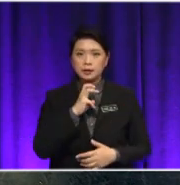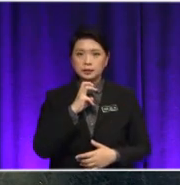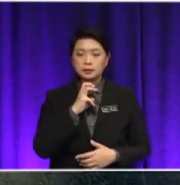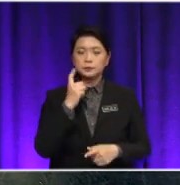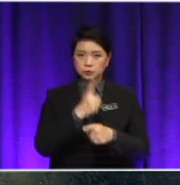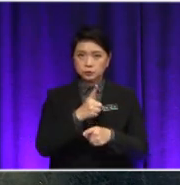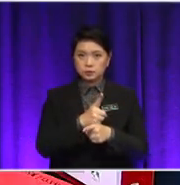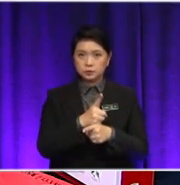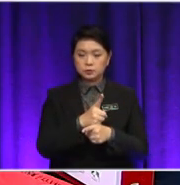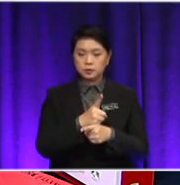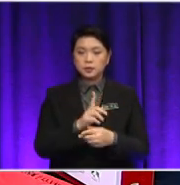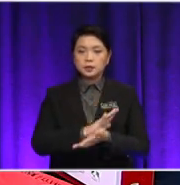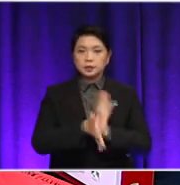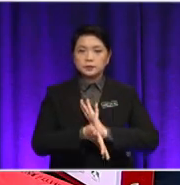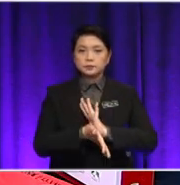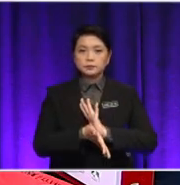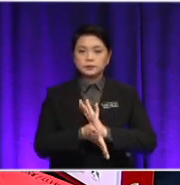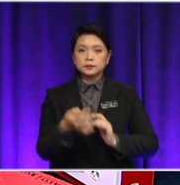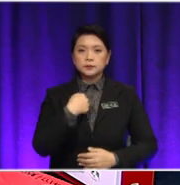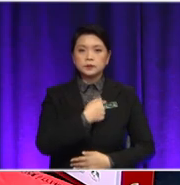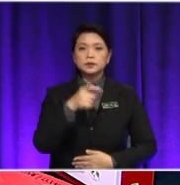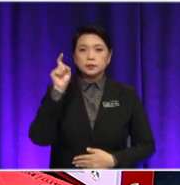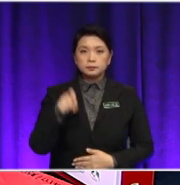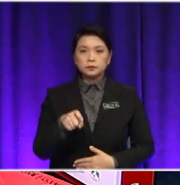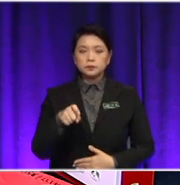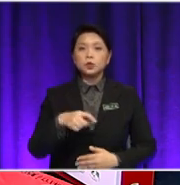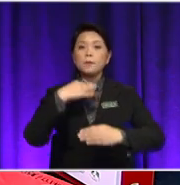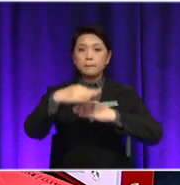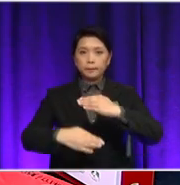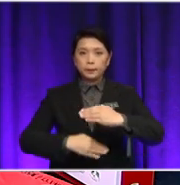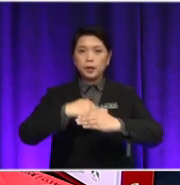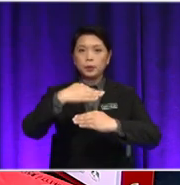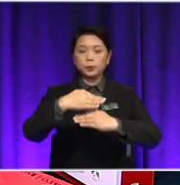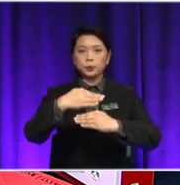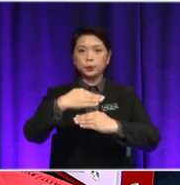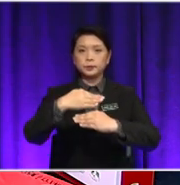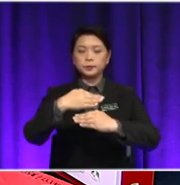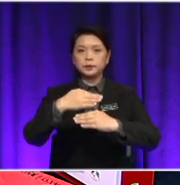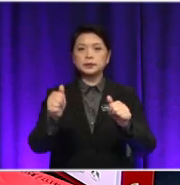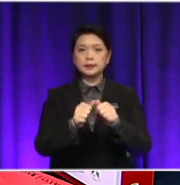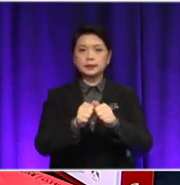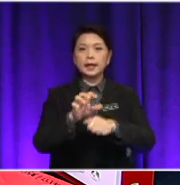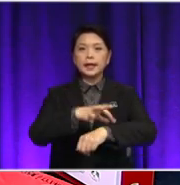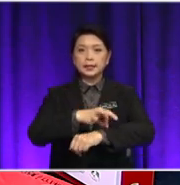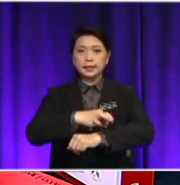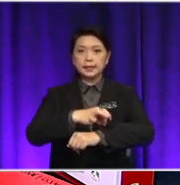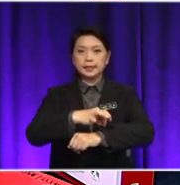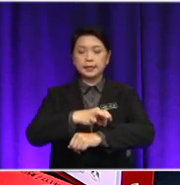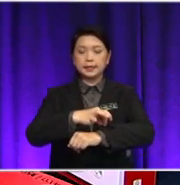itu. Okey. Jadi kita perlu balut. Kita perlu balut dengan kain. Ya. Yeah.